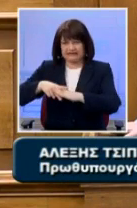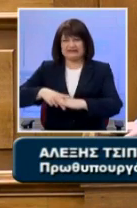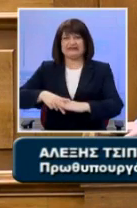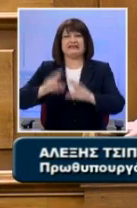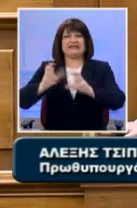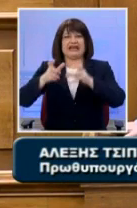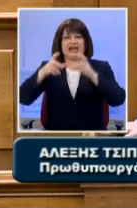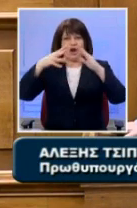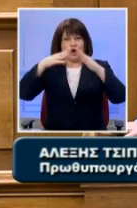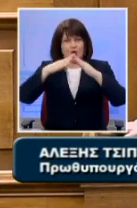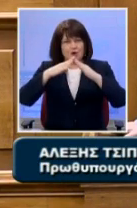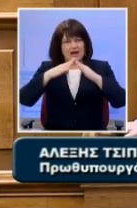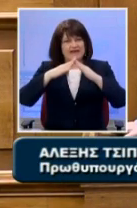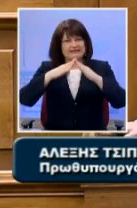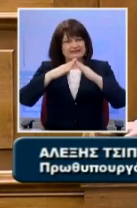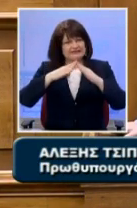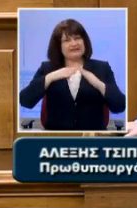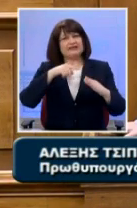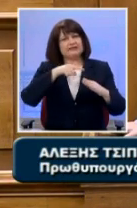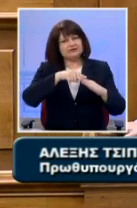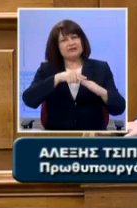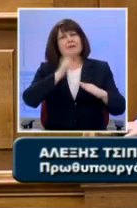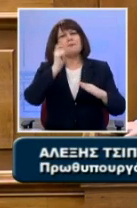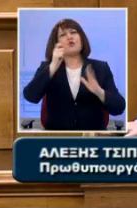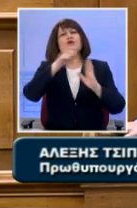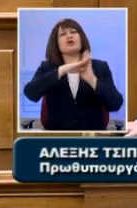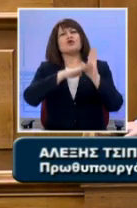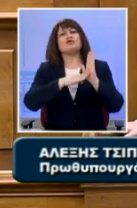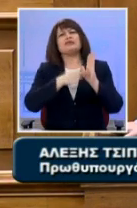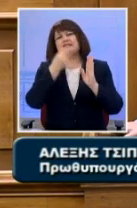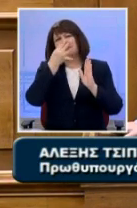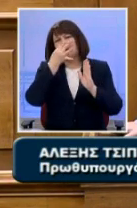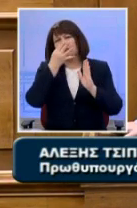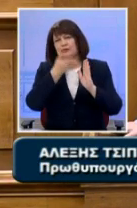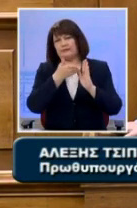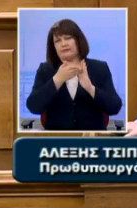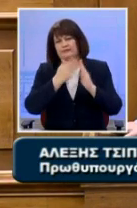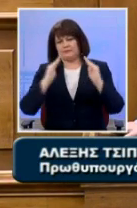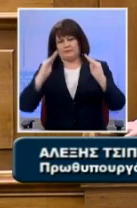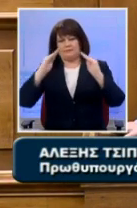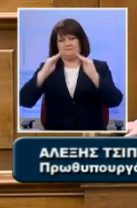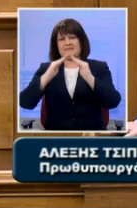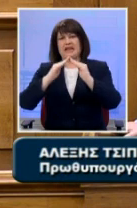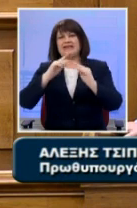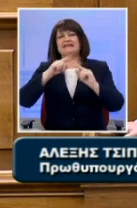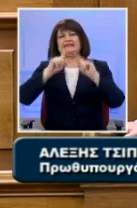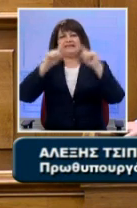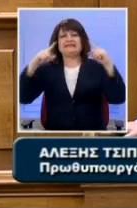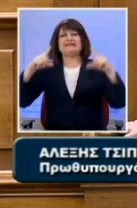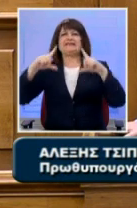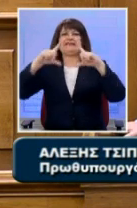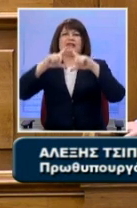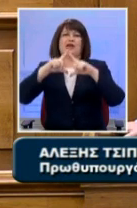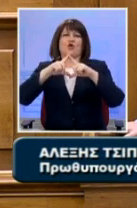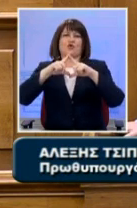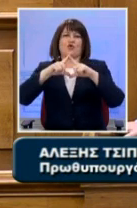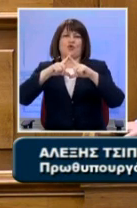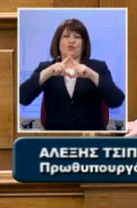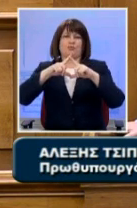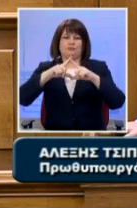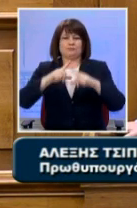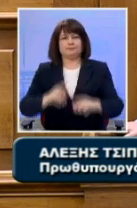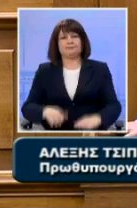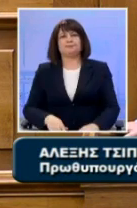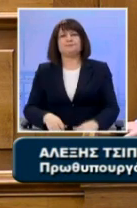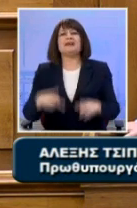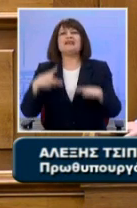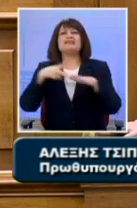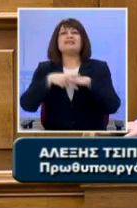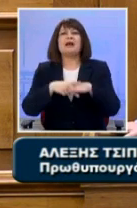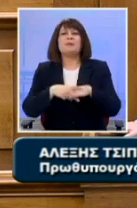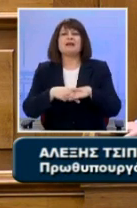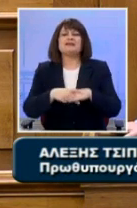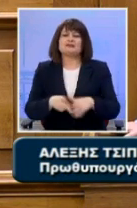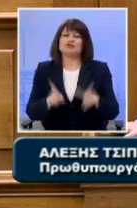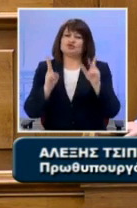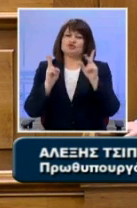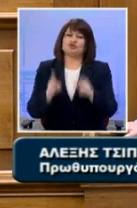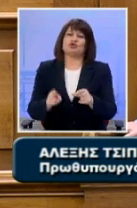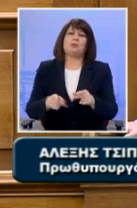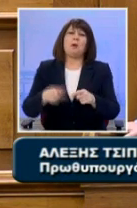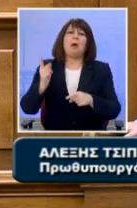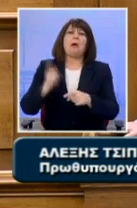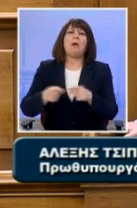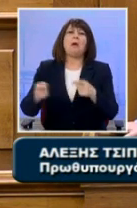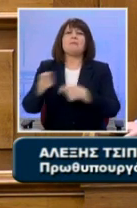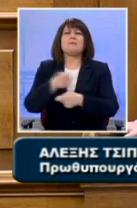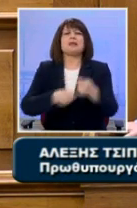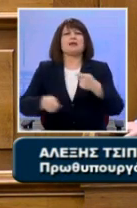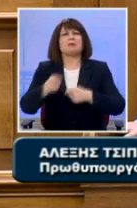Οι τράπεζες σε μία περίοδο όπου σταμάτησαν να δανειοδοτούν τους απλούς